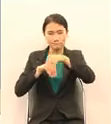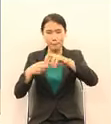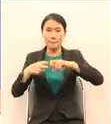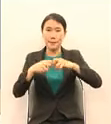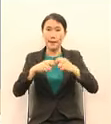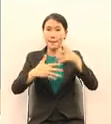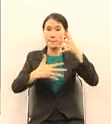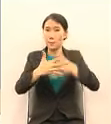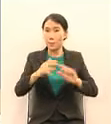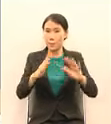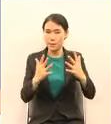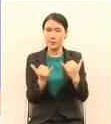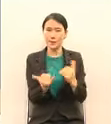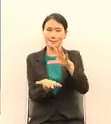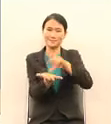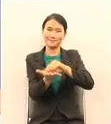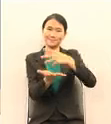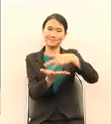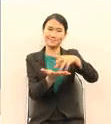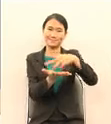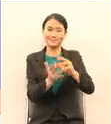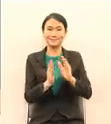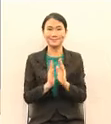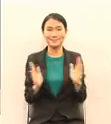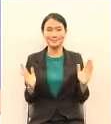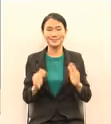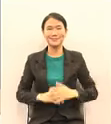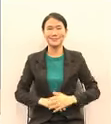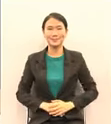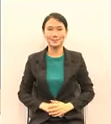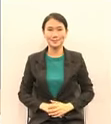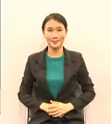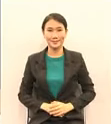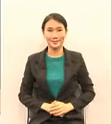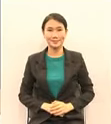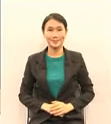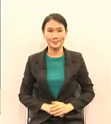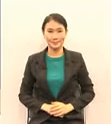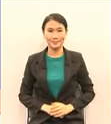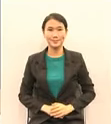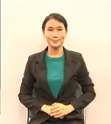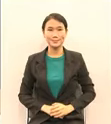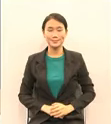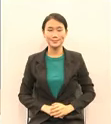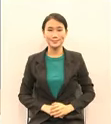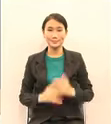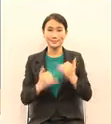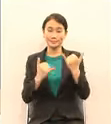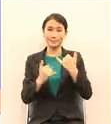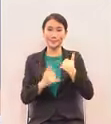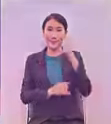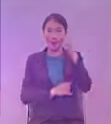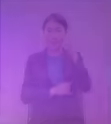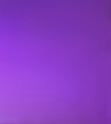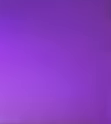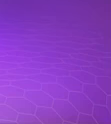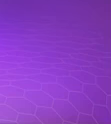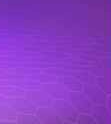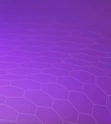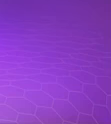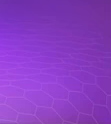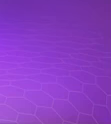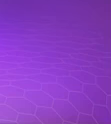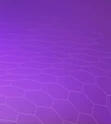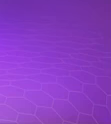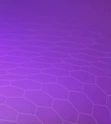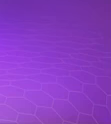ก็คงให้ข้อมูลประมาณนี้ครับขอบคุณครับ ครับก่อนจะเข้าสู่คำถามนะครับก็กราบขอบพระคุณท่